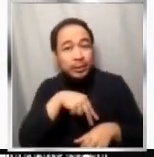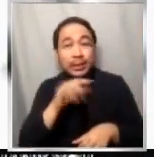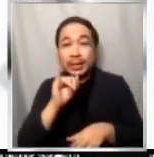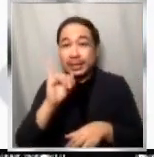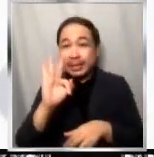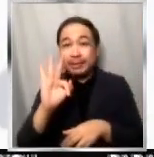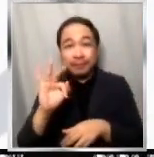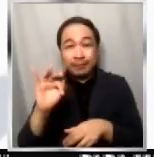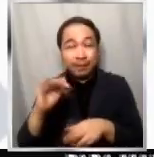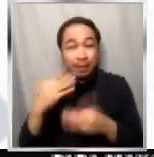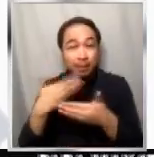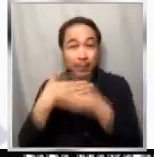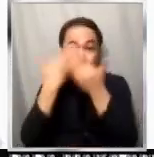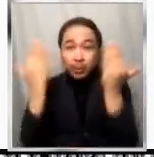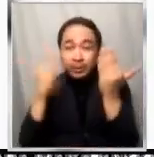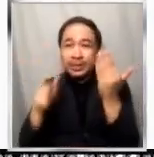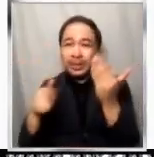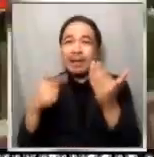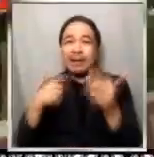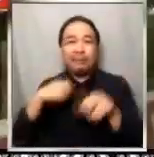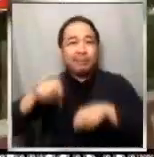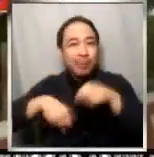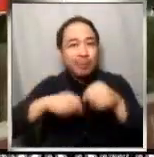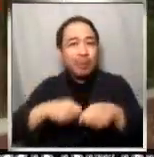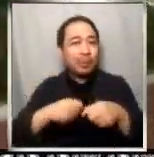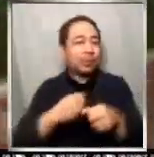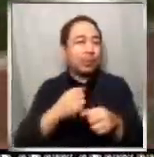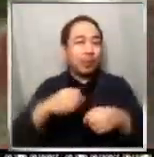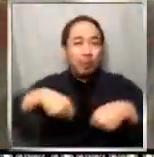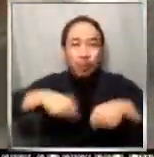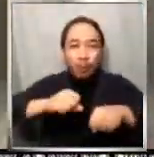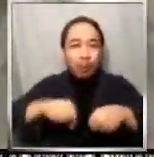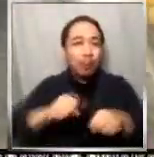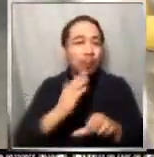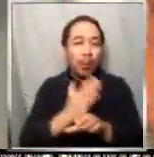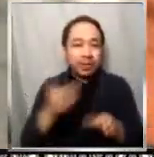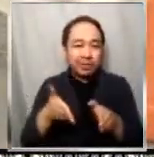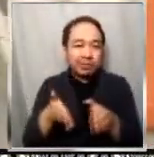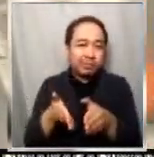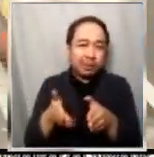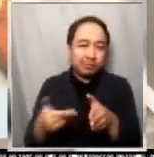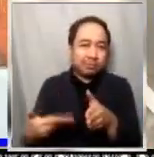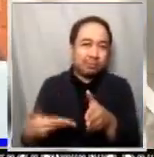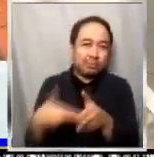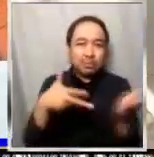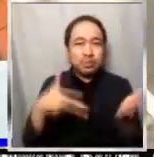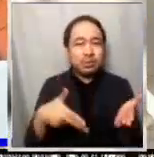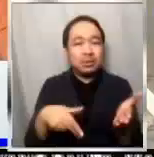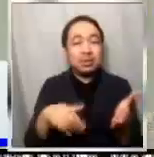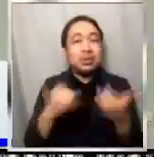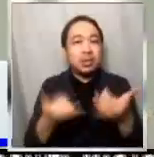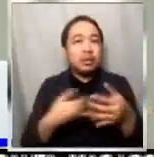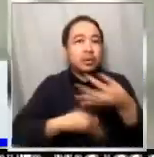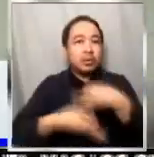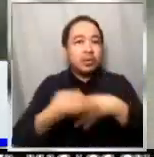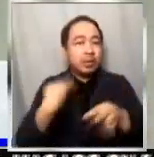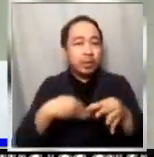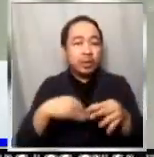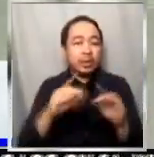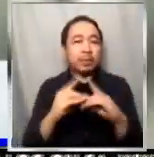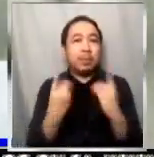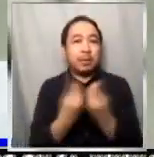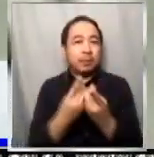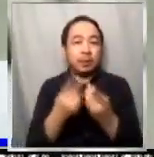rin, at saka mga sasakyan. Papalitan daw ng Department of Public Order and Safety na Quezon City na mga